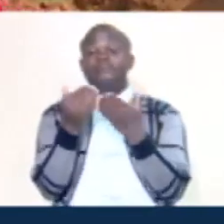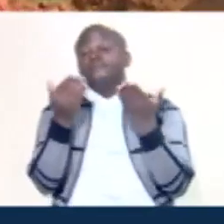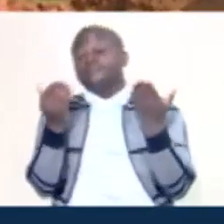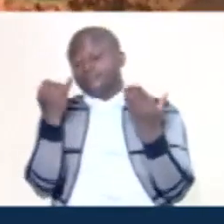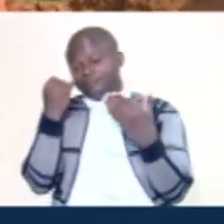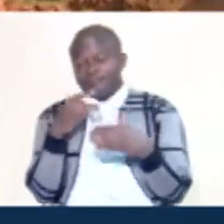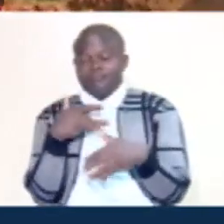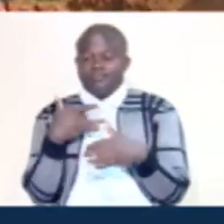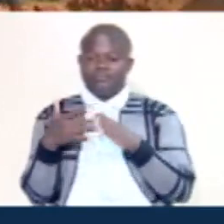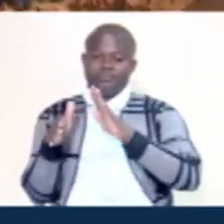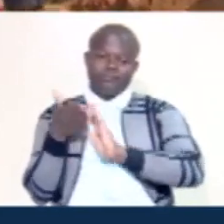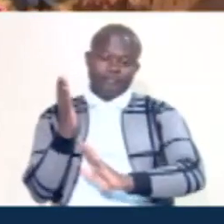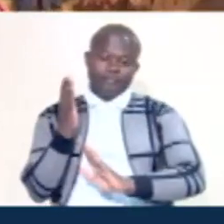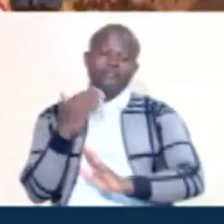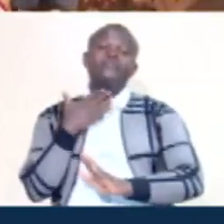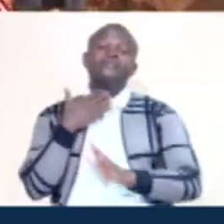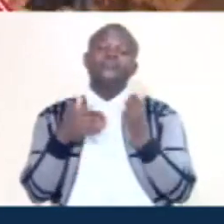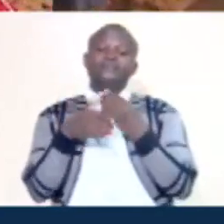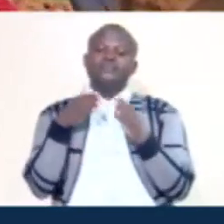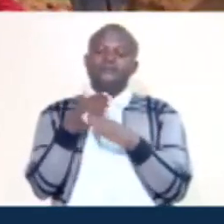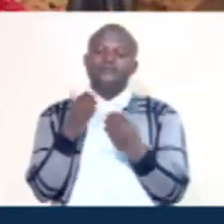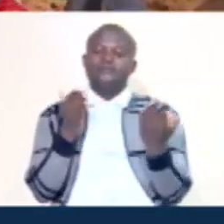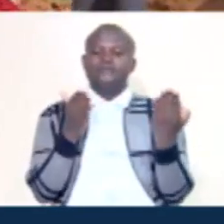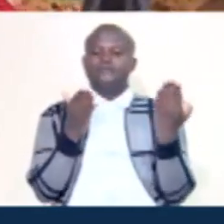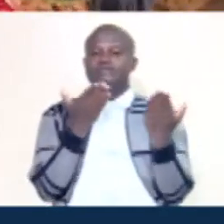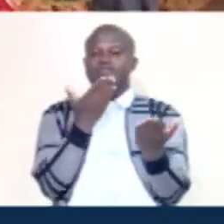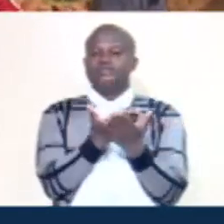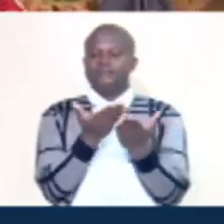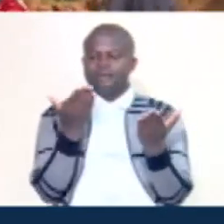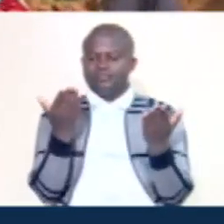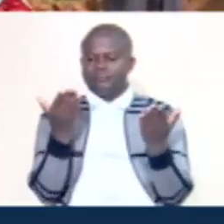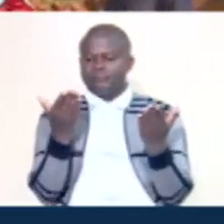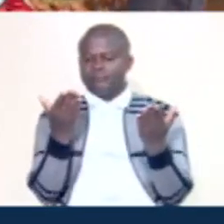niba numva nihuta gushaka kubaka ngo ninsabe